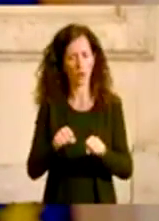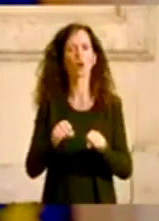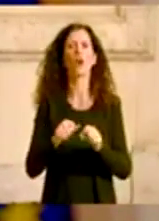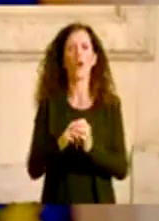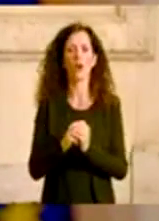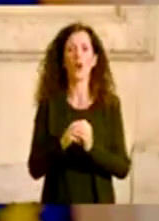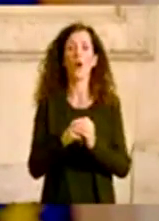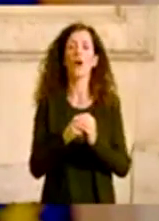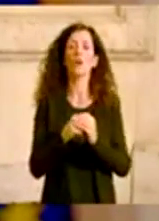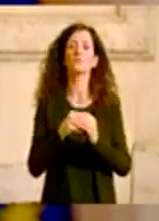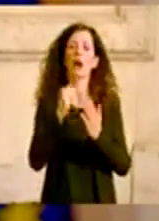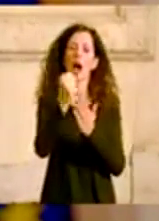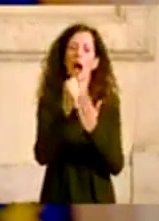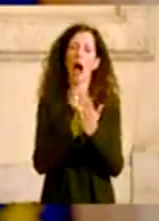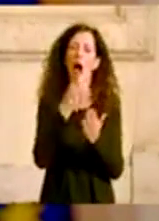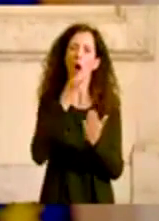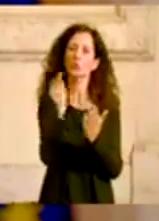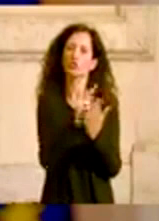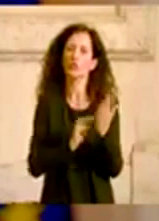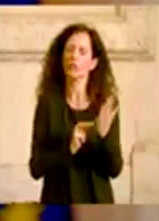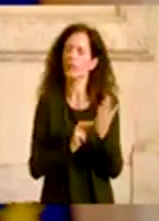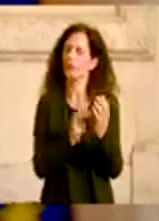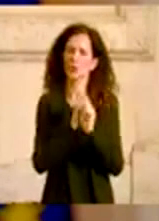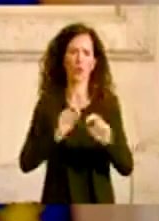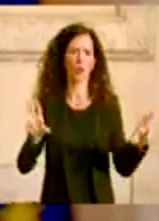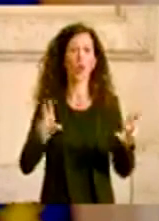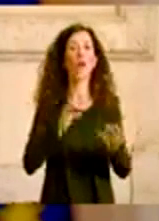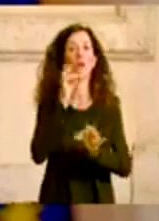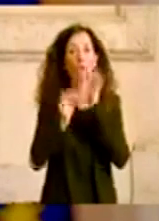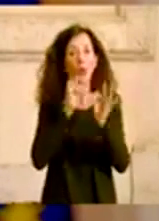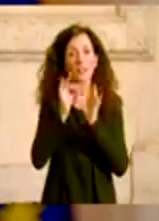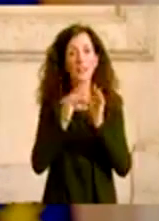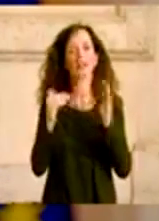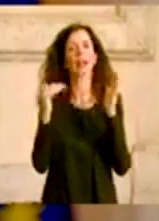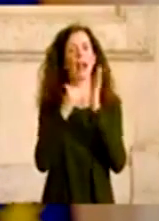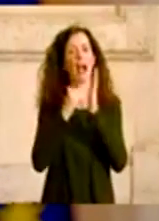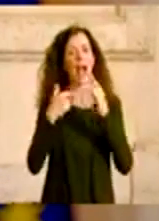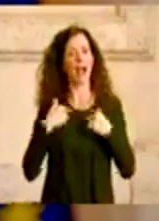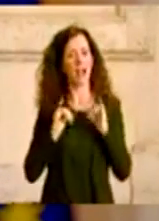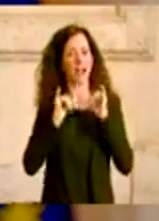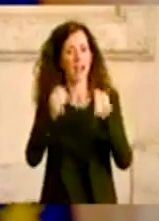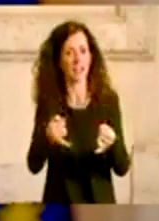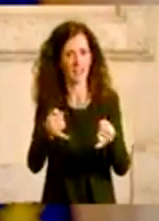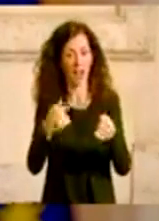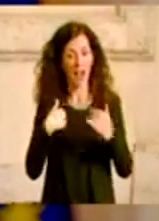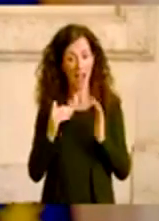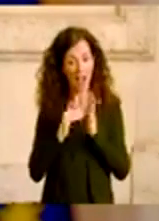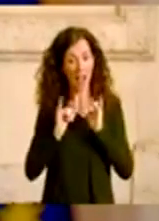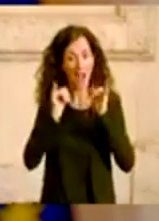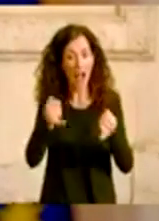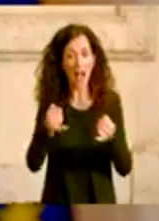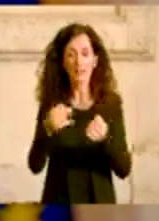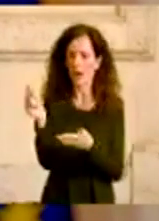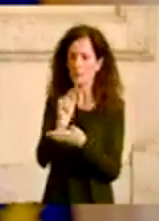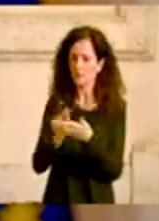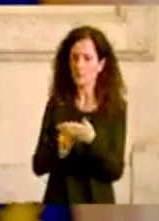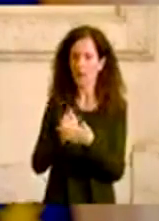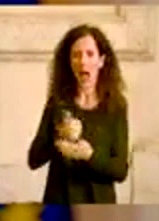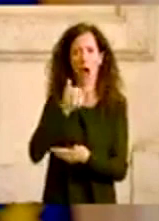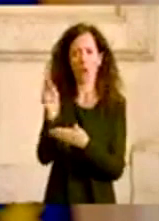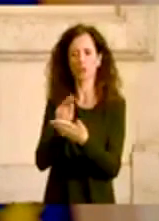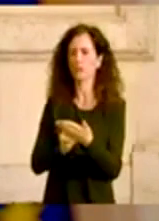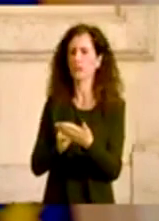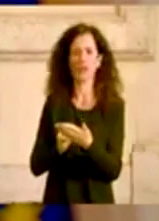autocertificazioni questo significa uscire di casa senza più dover giustificare le ragioni dello